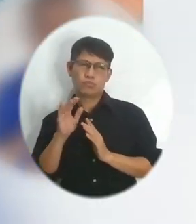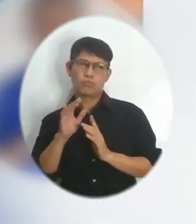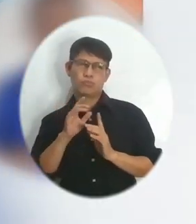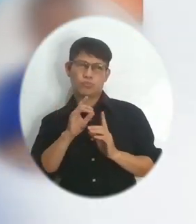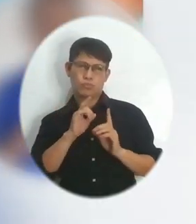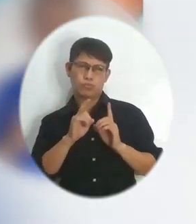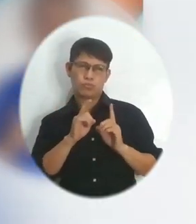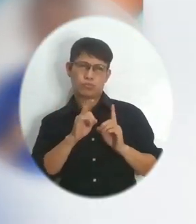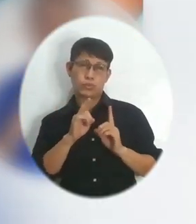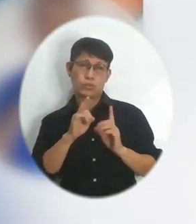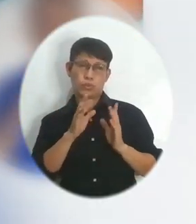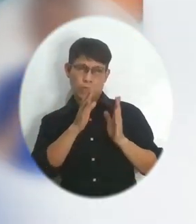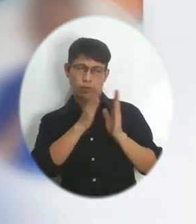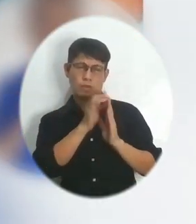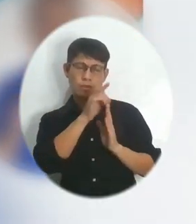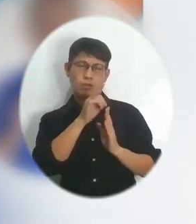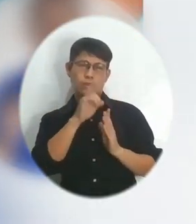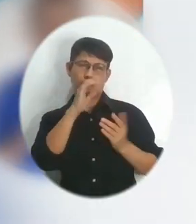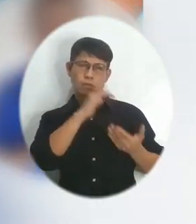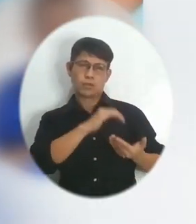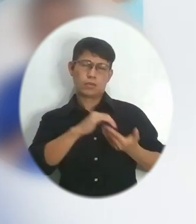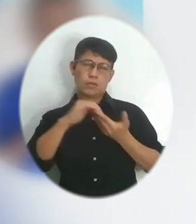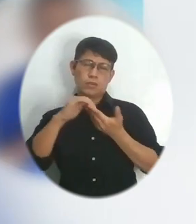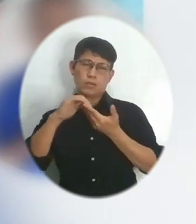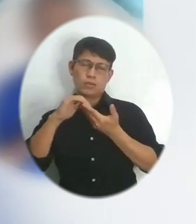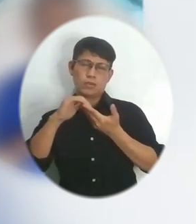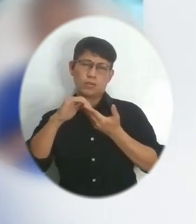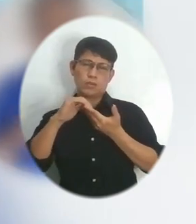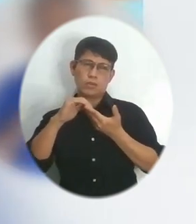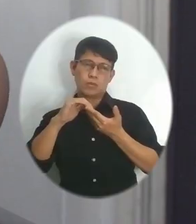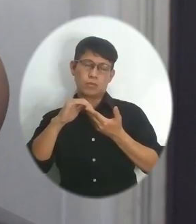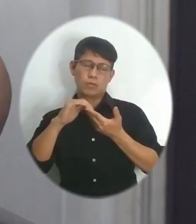Nakipag-usap po kami sa kapwa ko, mahal ko.